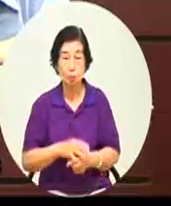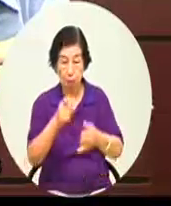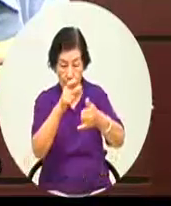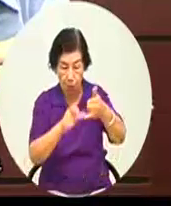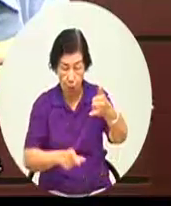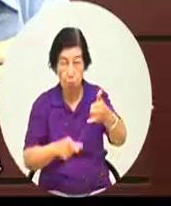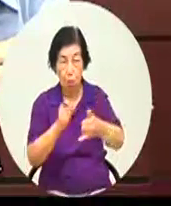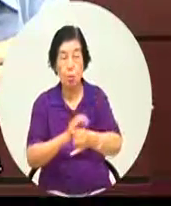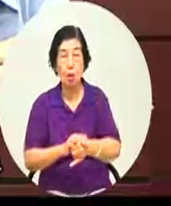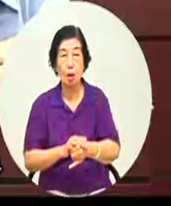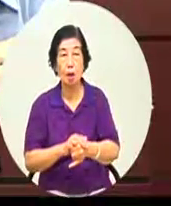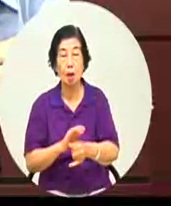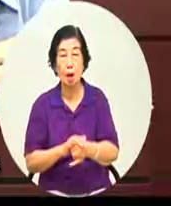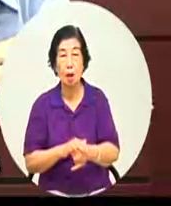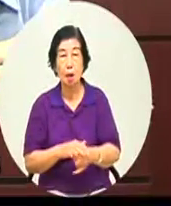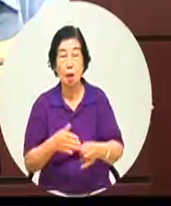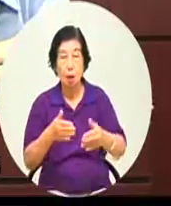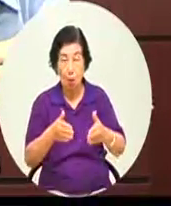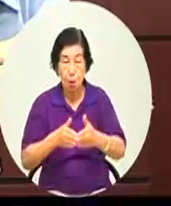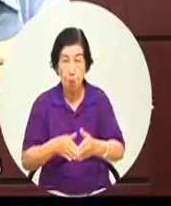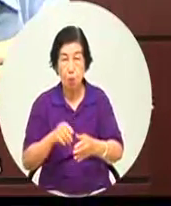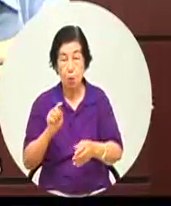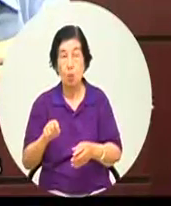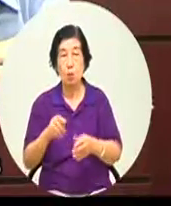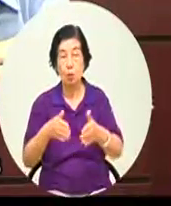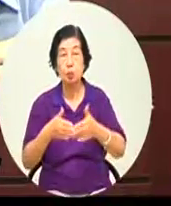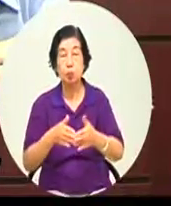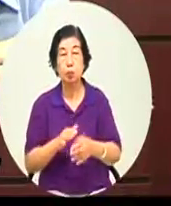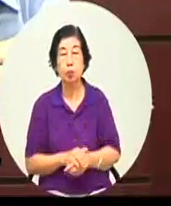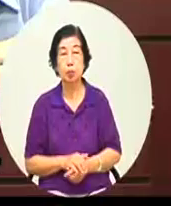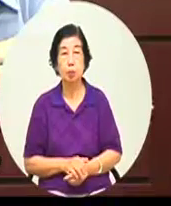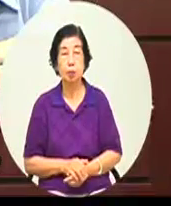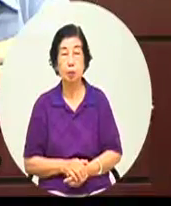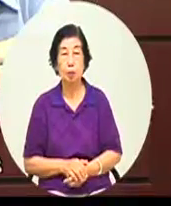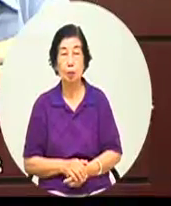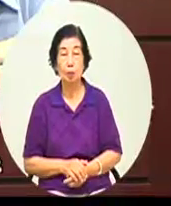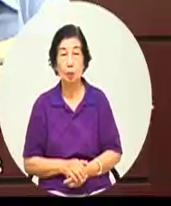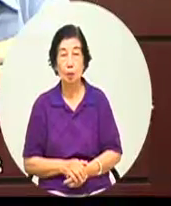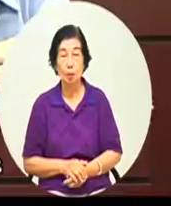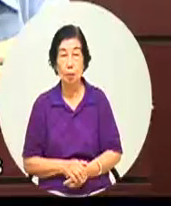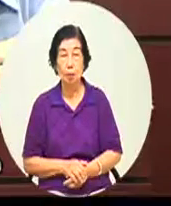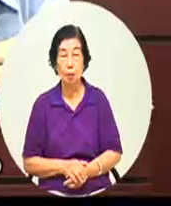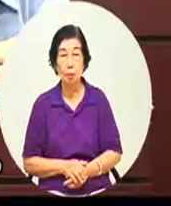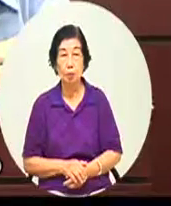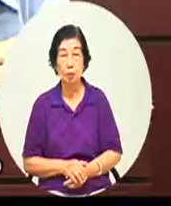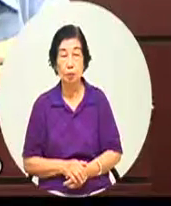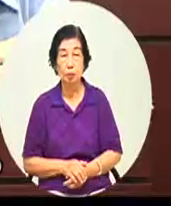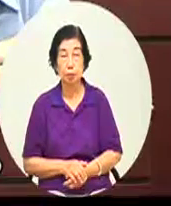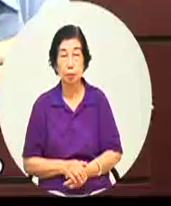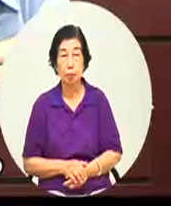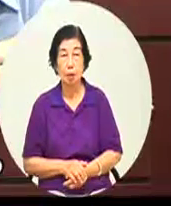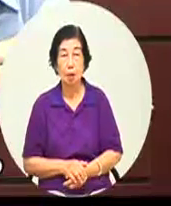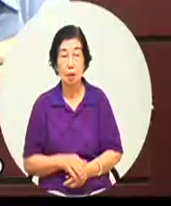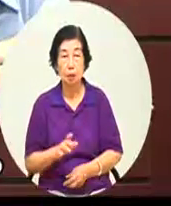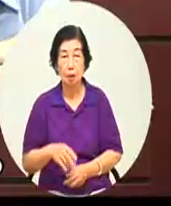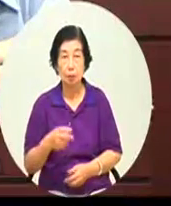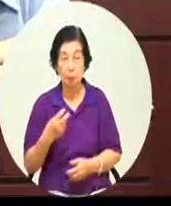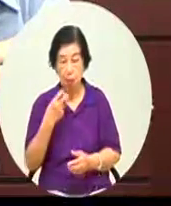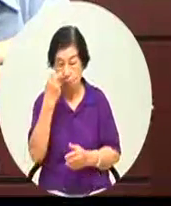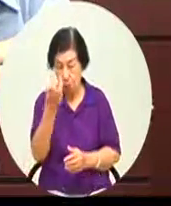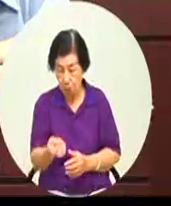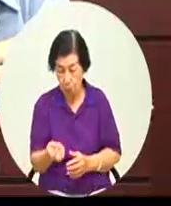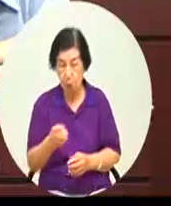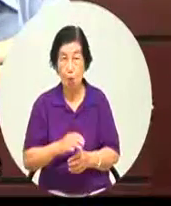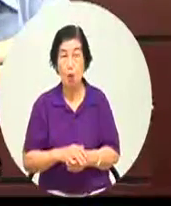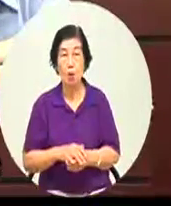来寻求解决的方案。那我跟议员报告哈，我们会就这个地方去了解一下。或许去